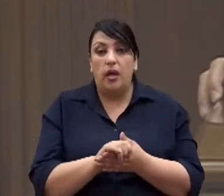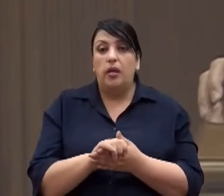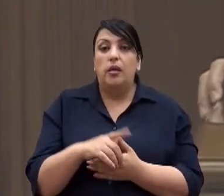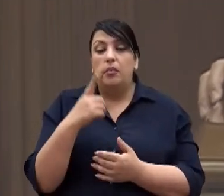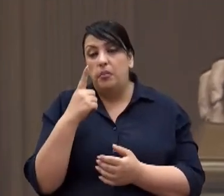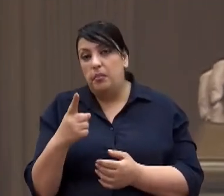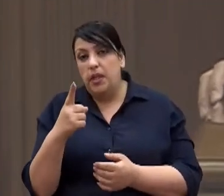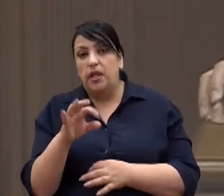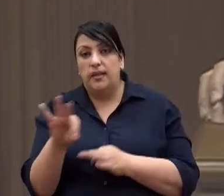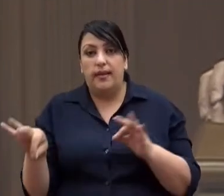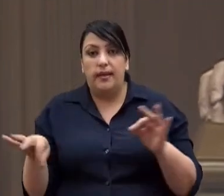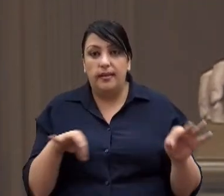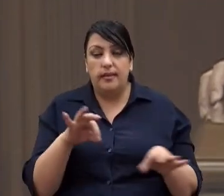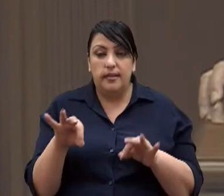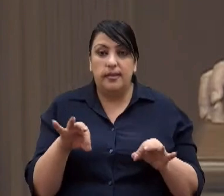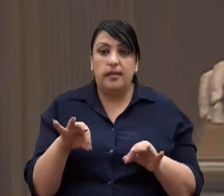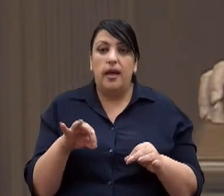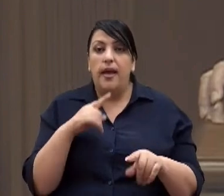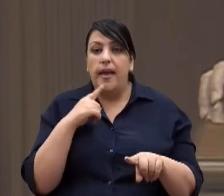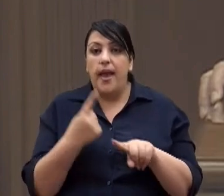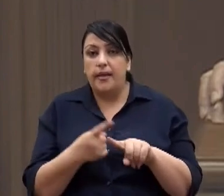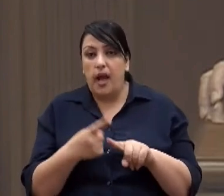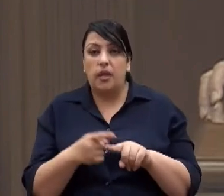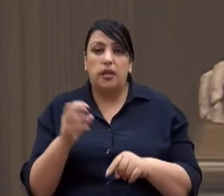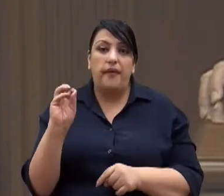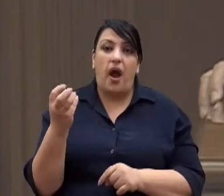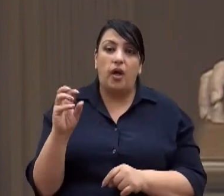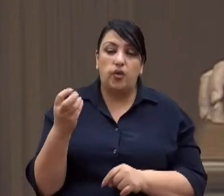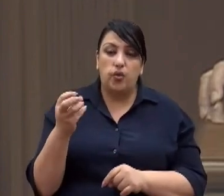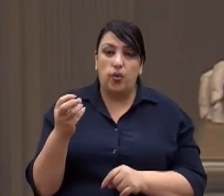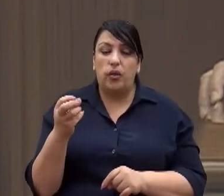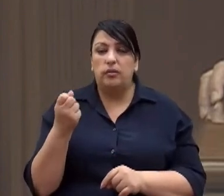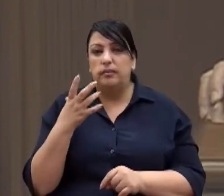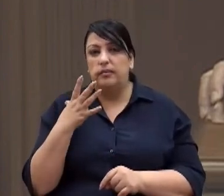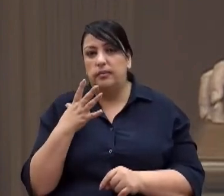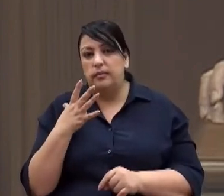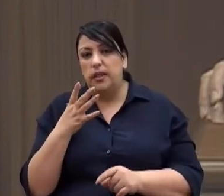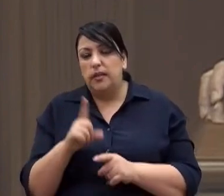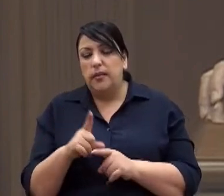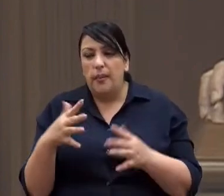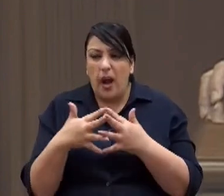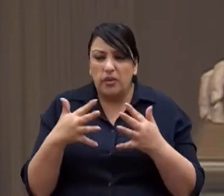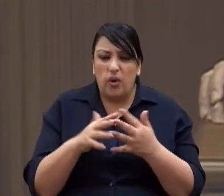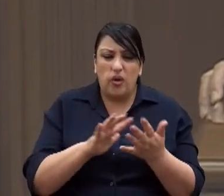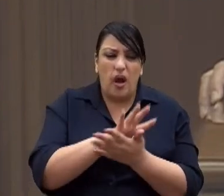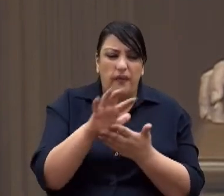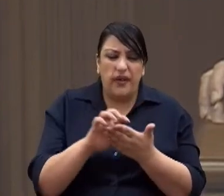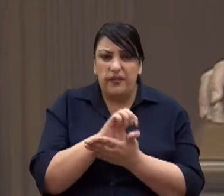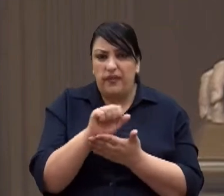նախագիծ համարվող Երկաթե և Ածուխի միությունը, դրդված լինելով հետ պատերազմյան ավերված